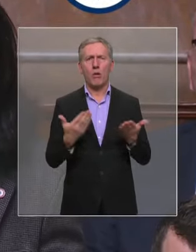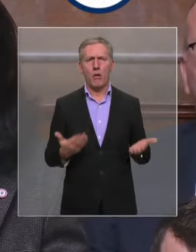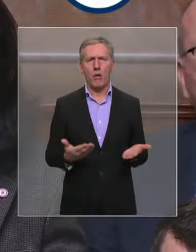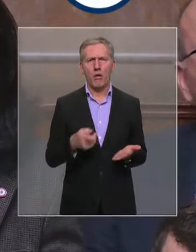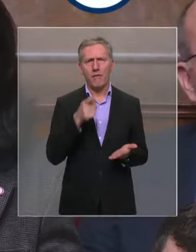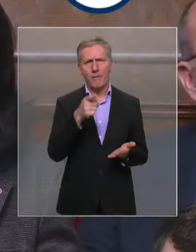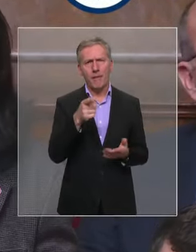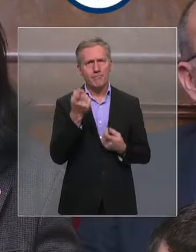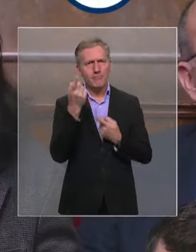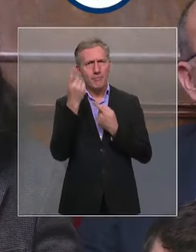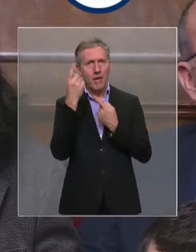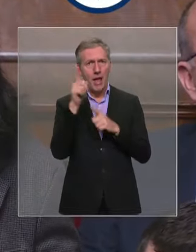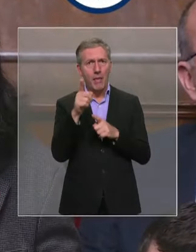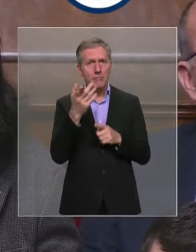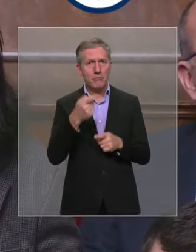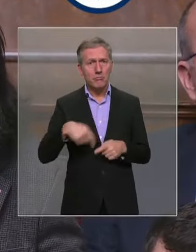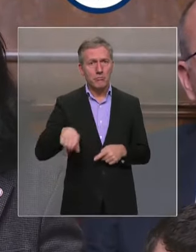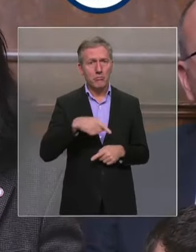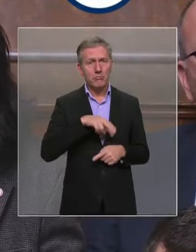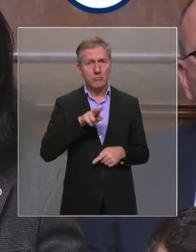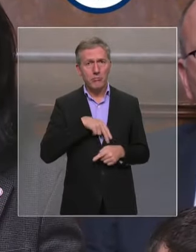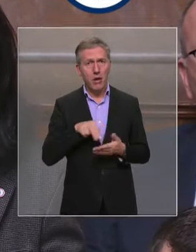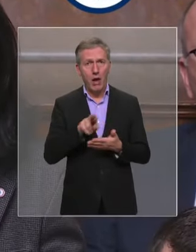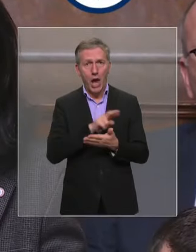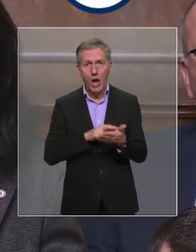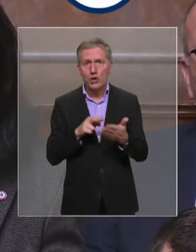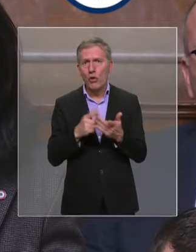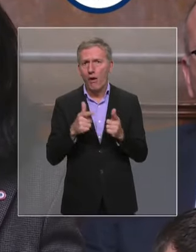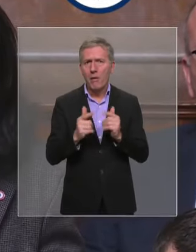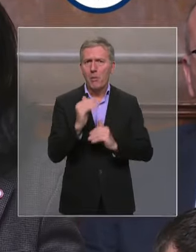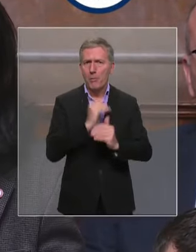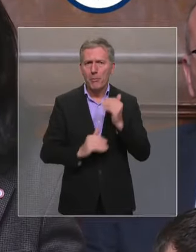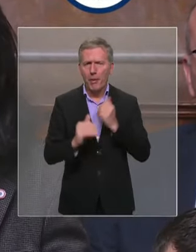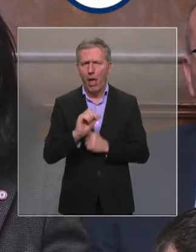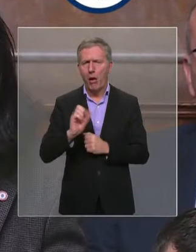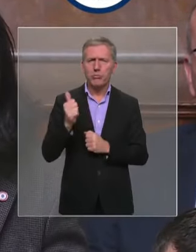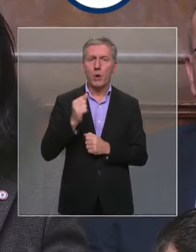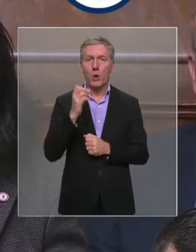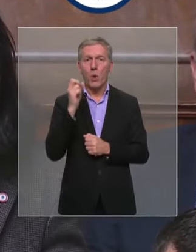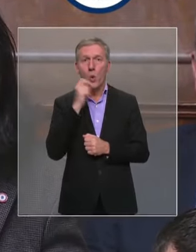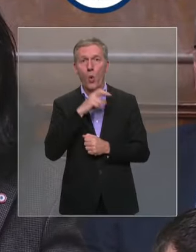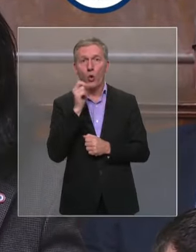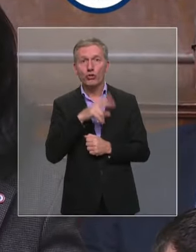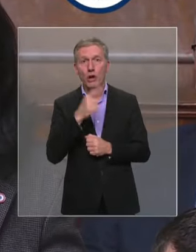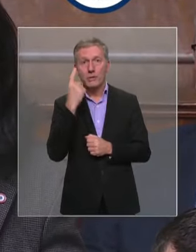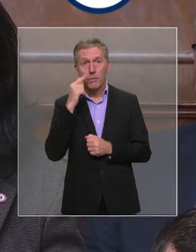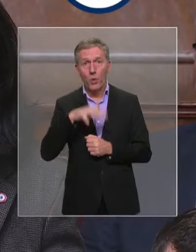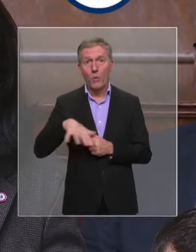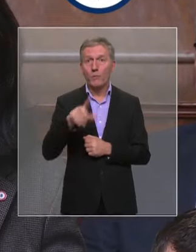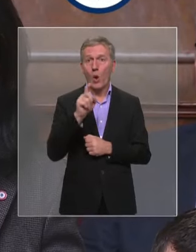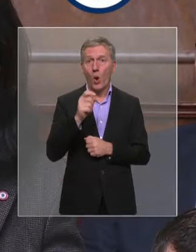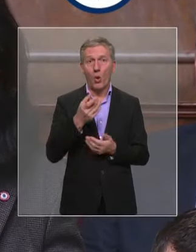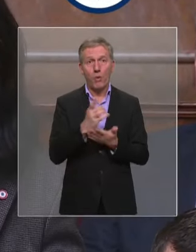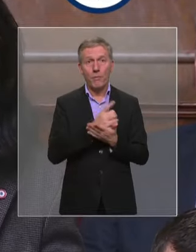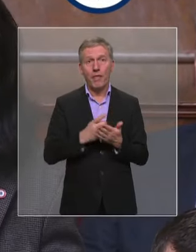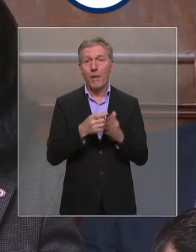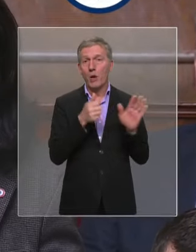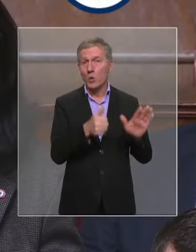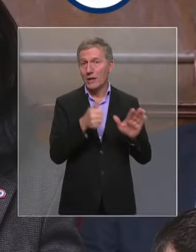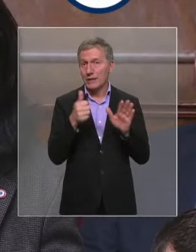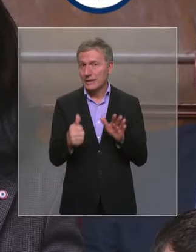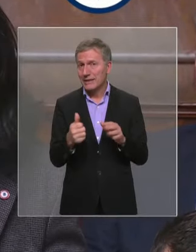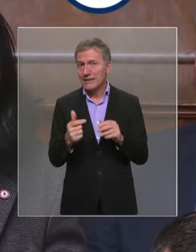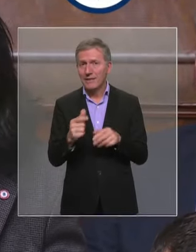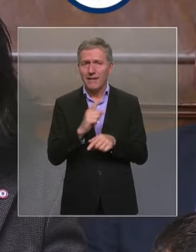nous vous réclamons avec les élus de mon territoire un véritable plan Marshall pour l'eau dans les Pyrénées-Orientales, avec des